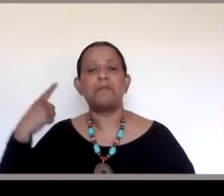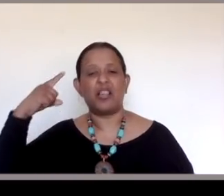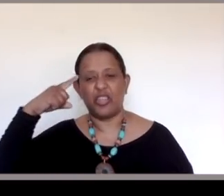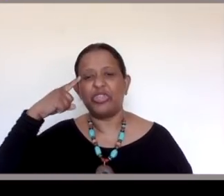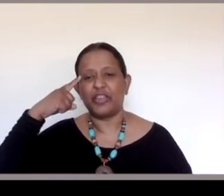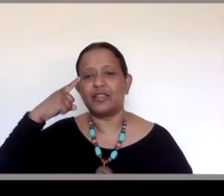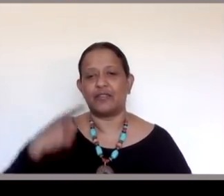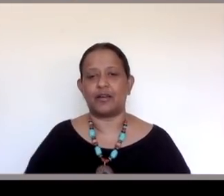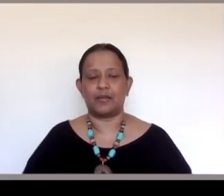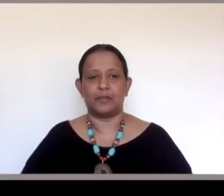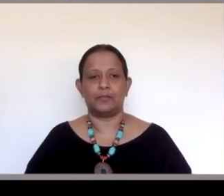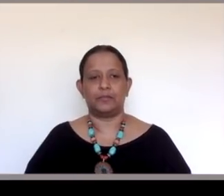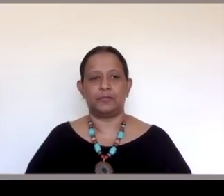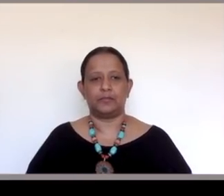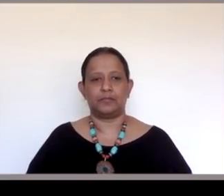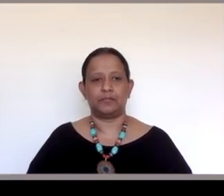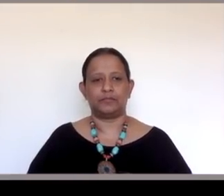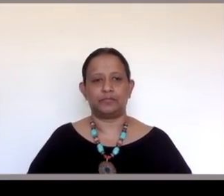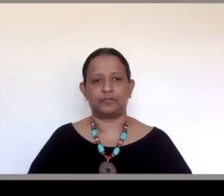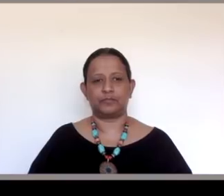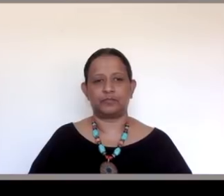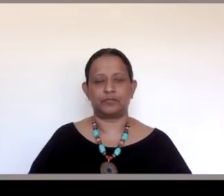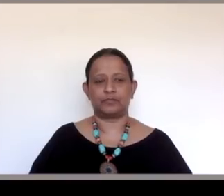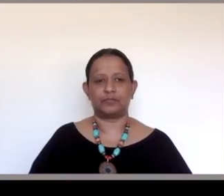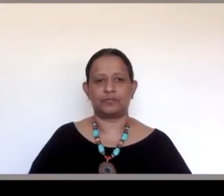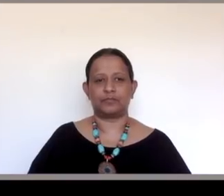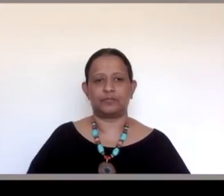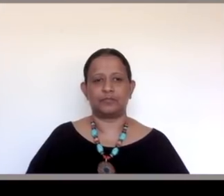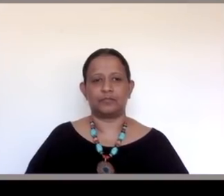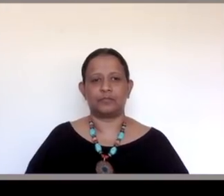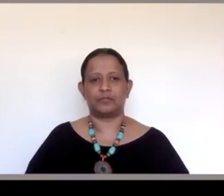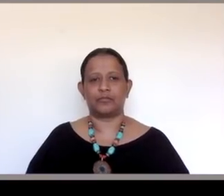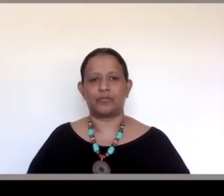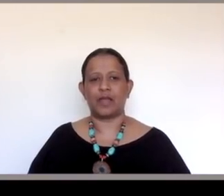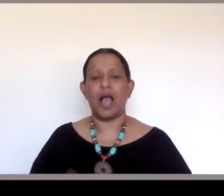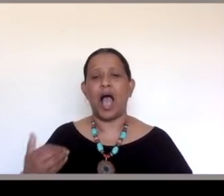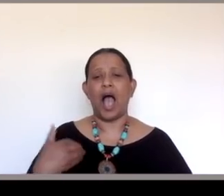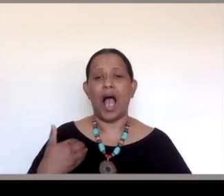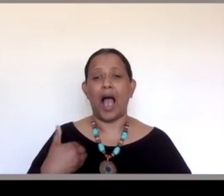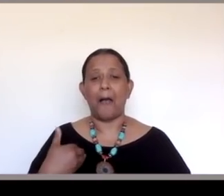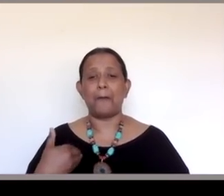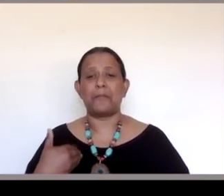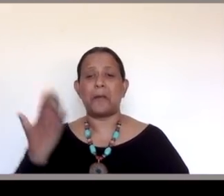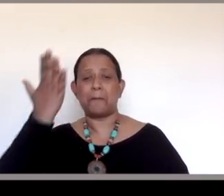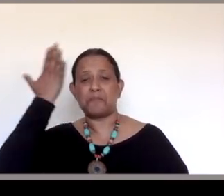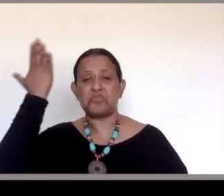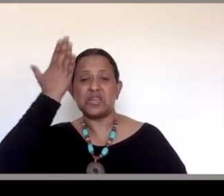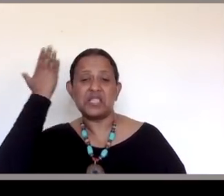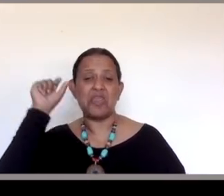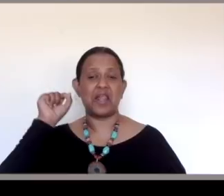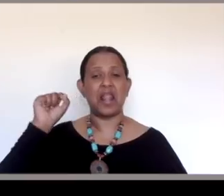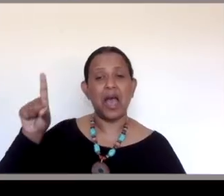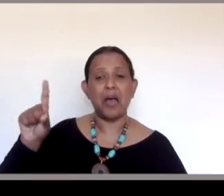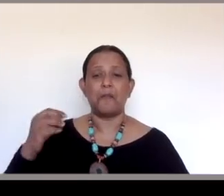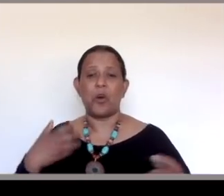ஹரிமாசாய் நாங்கள் இந்த பிரபலியமான பெயர்களை இருக்கின்ற உடைகள் சப்பாத்துக்கள் ஆபரணங்களை அணிய எப்பொழுதும் விரும்புவோம் கொட்டிம கிவோத் அபி ஹரி